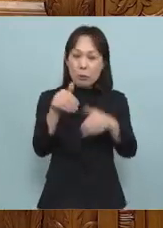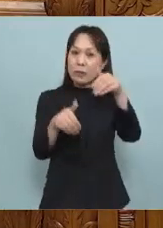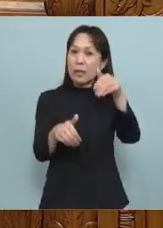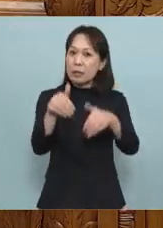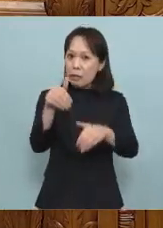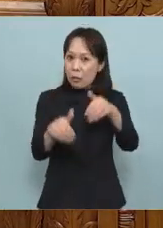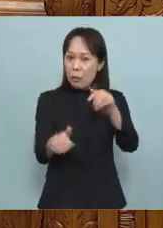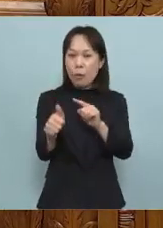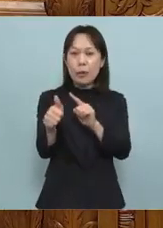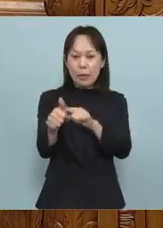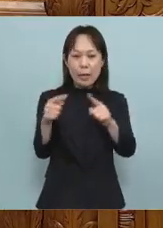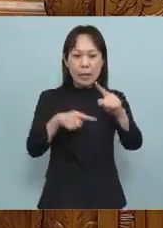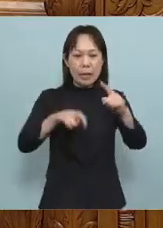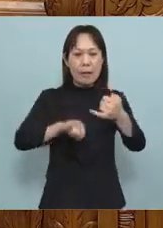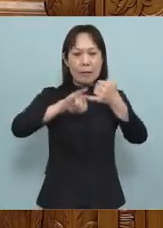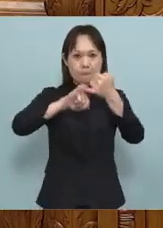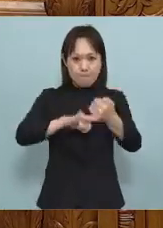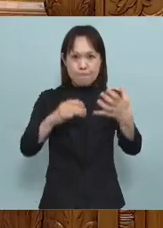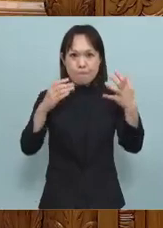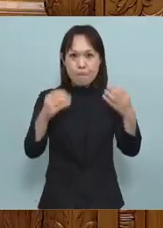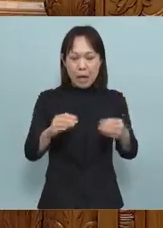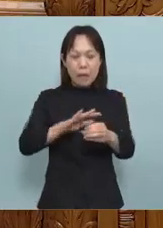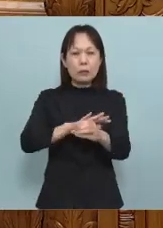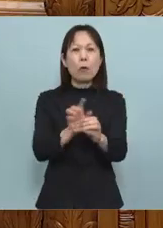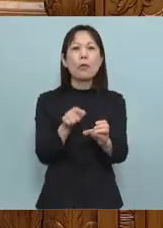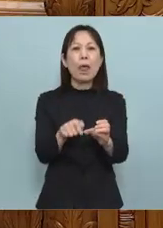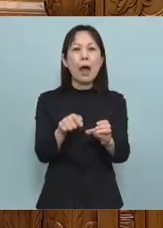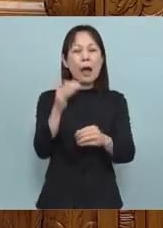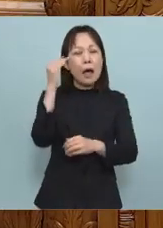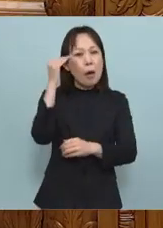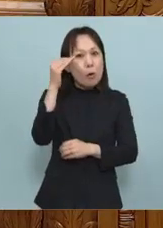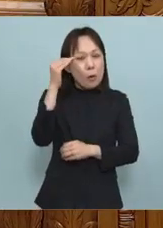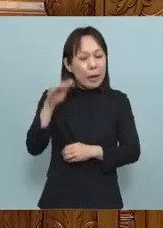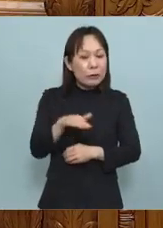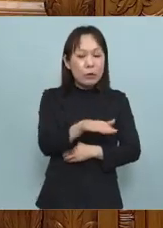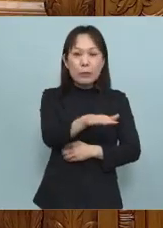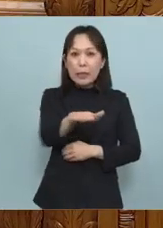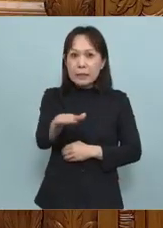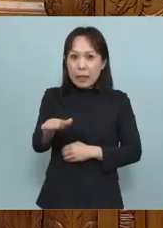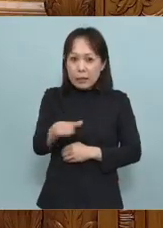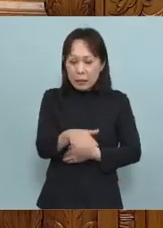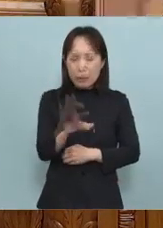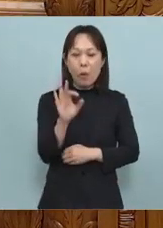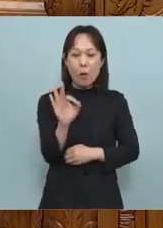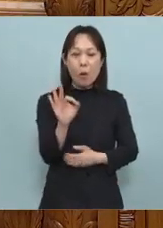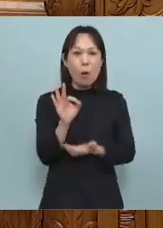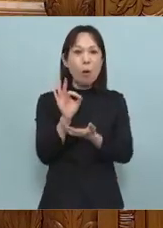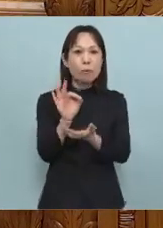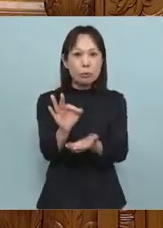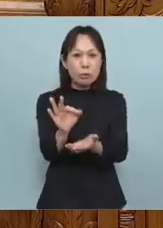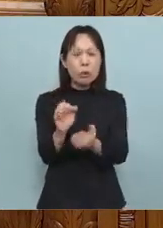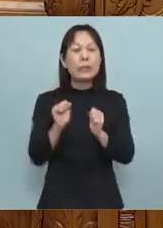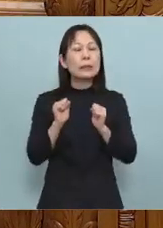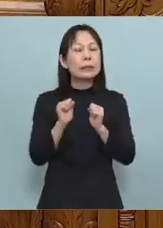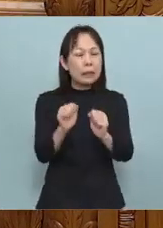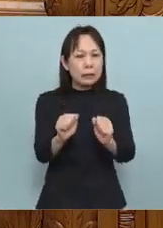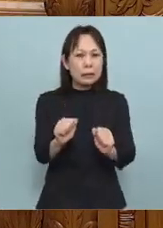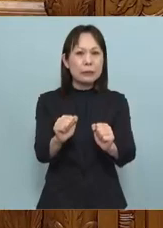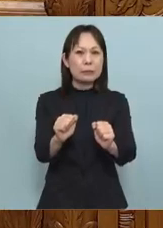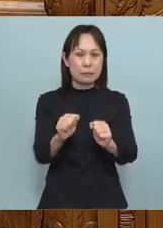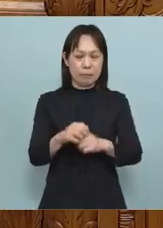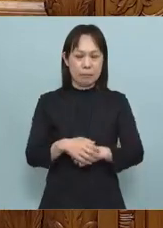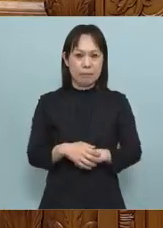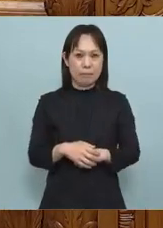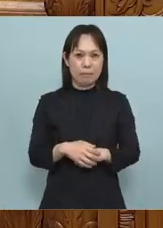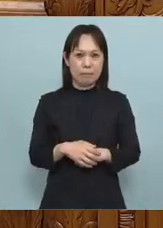理自身が公約した、コロナでお困りの皆様への給付金支給をやろうではありませんか。